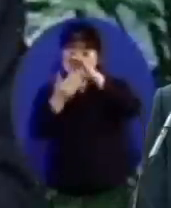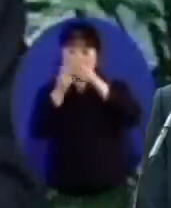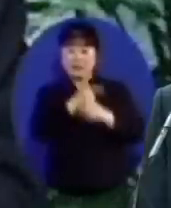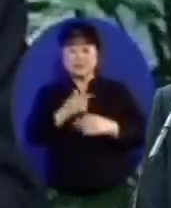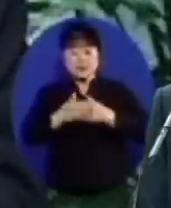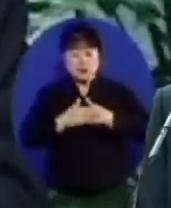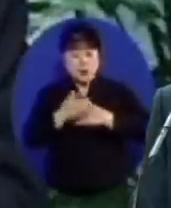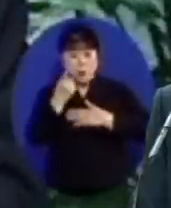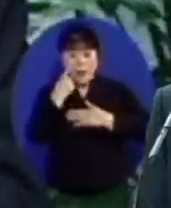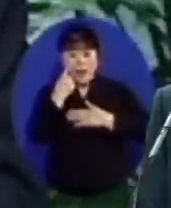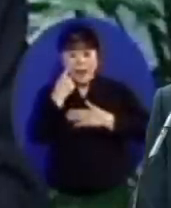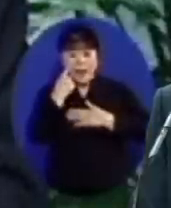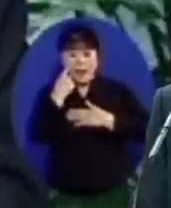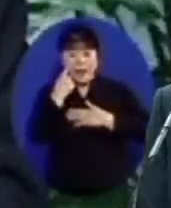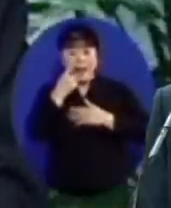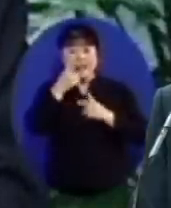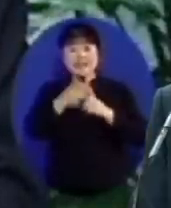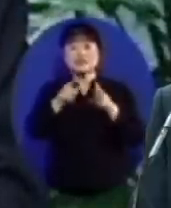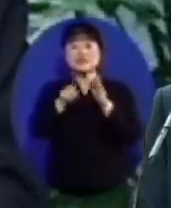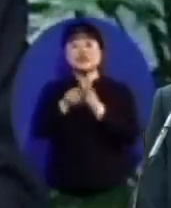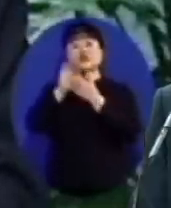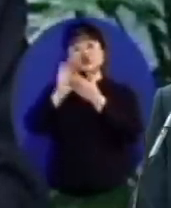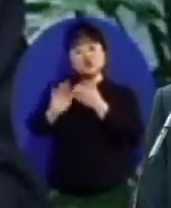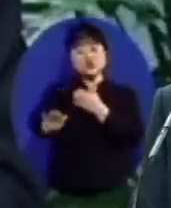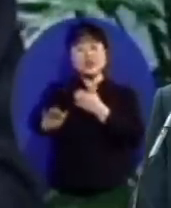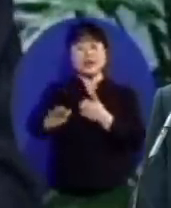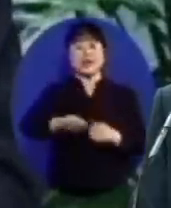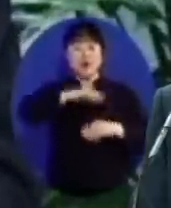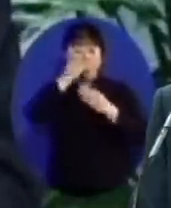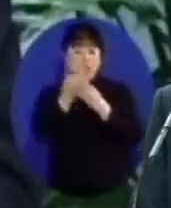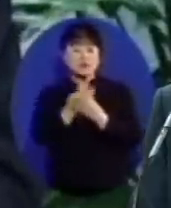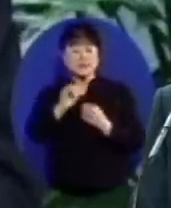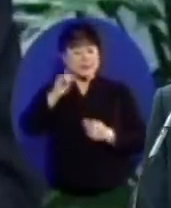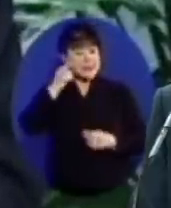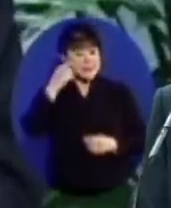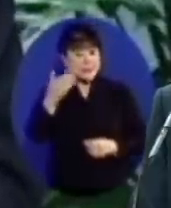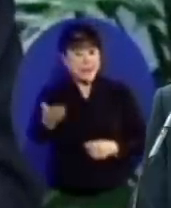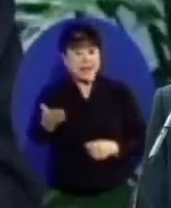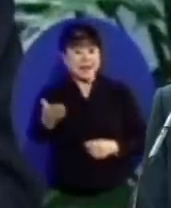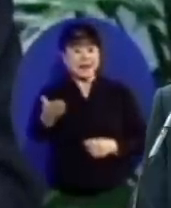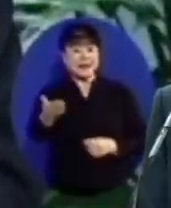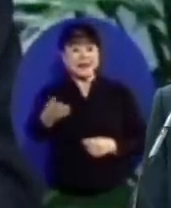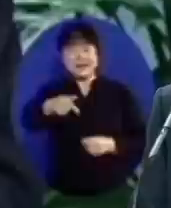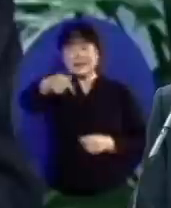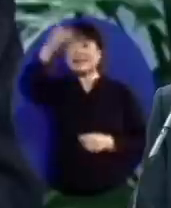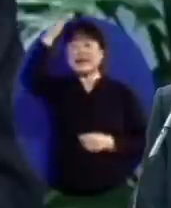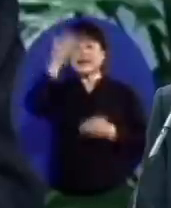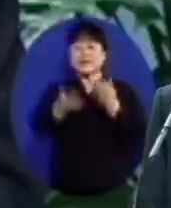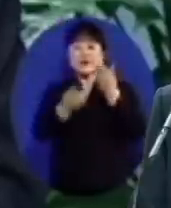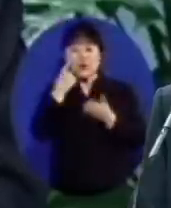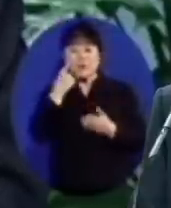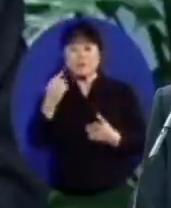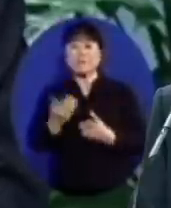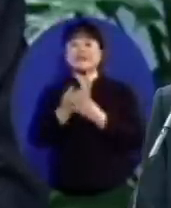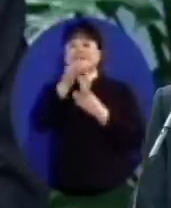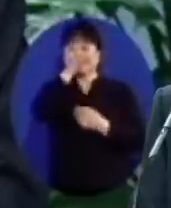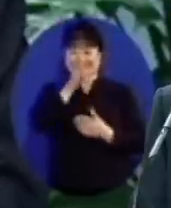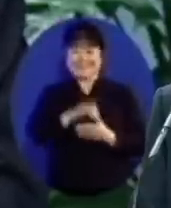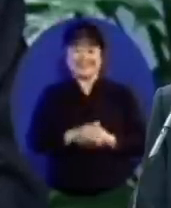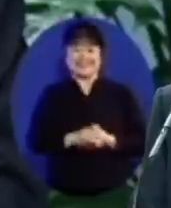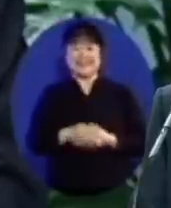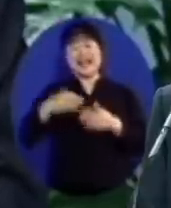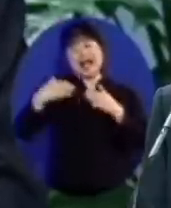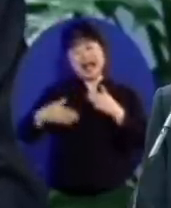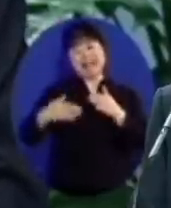얹고 생각하십시오. 여러분은 예수 믿고 난 다음에 온전한 사람이 되었습니까? 옛날에 비교하면 많이 발전은 되었지만